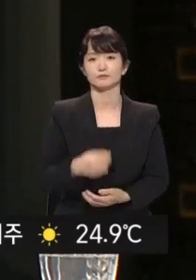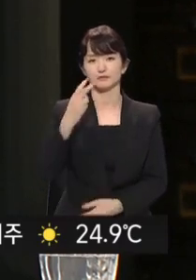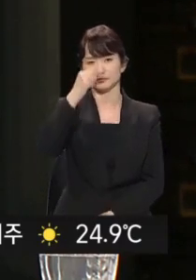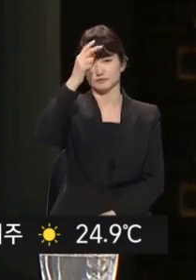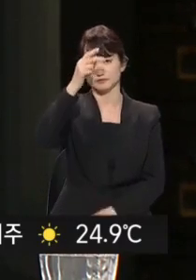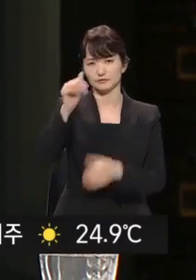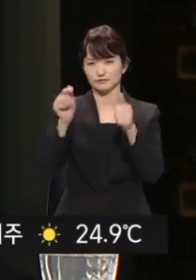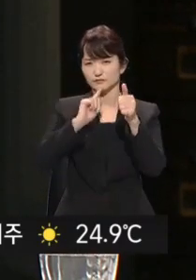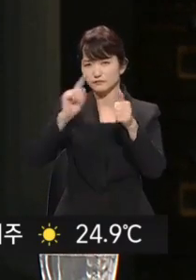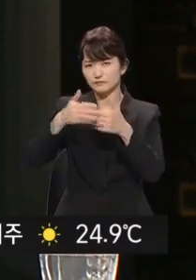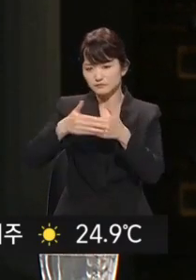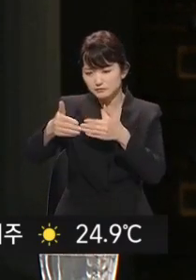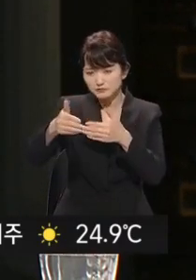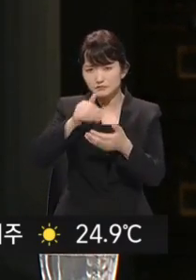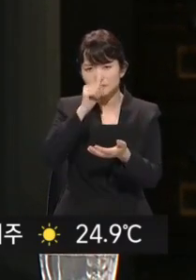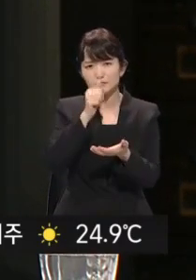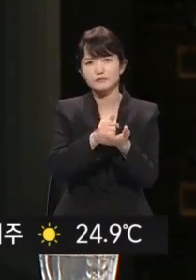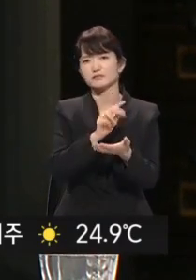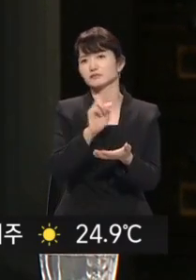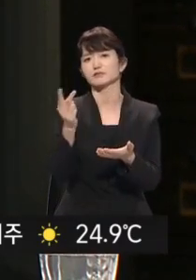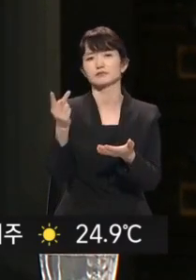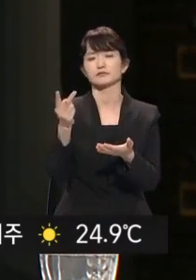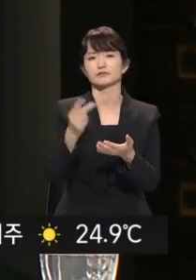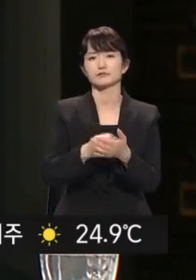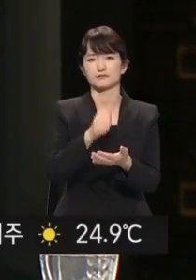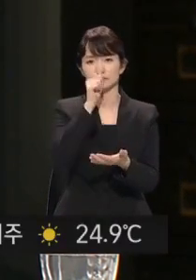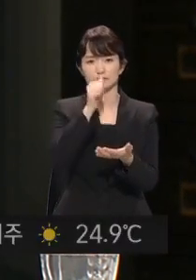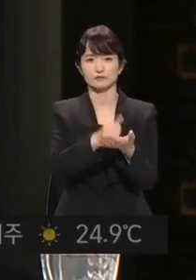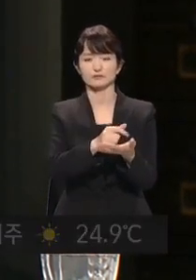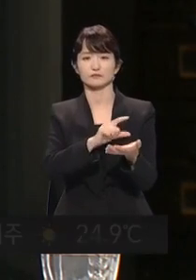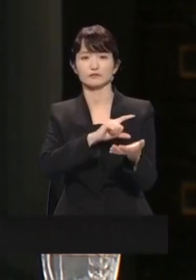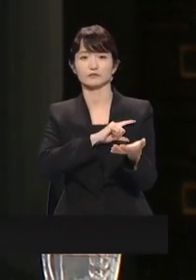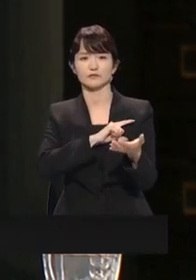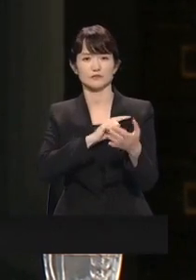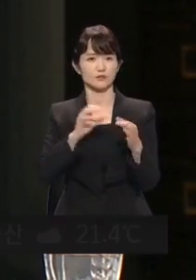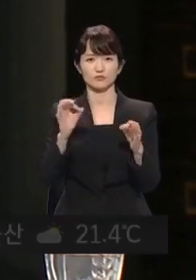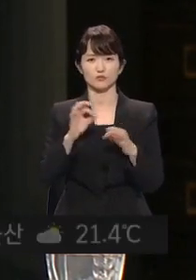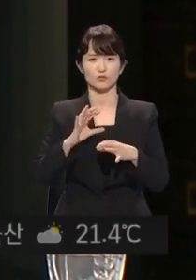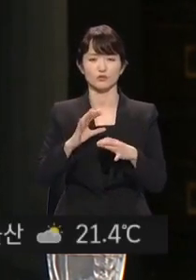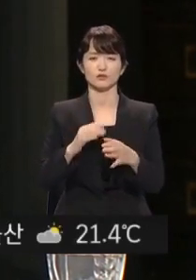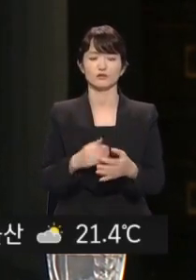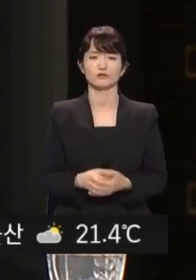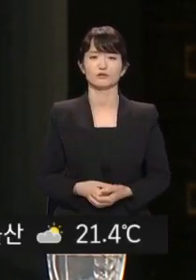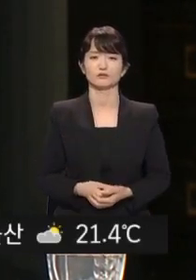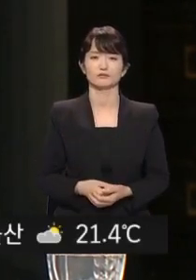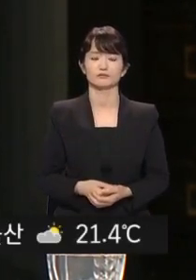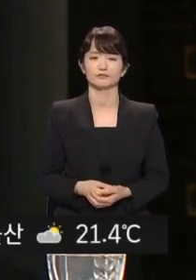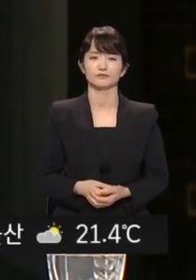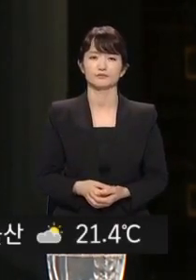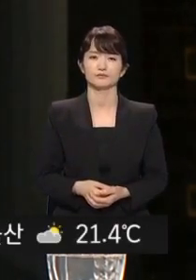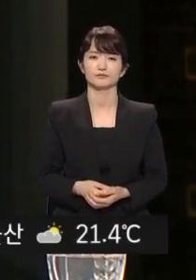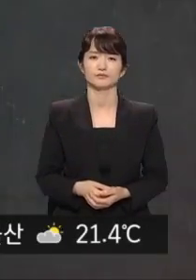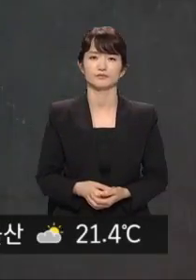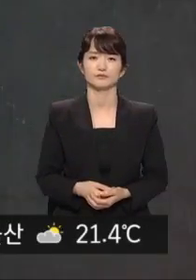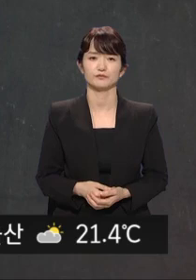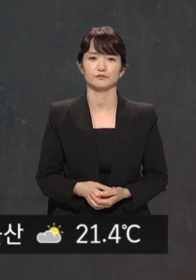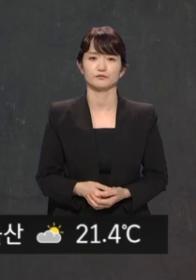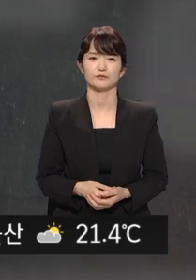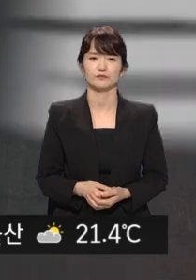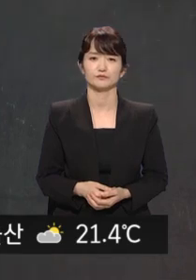검찰이 기소 과정에서 혐의를 바꿉니다 그 죄목 놀랍습니다 체크포인트 짚어보죠